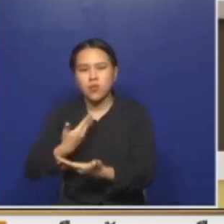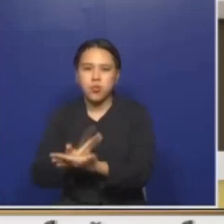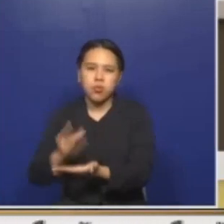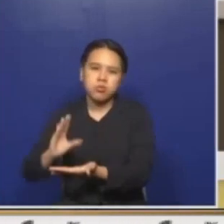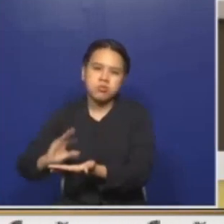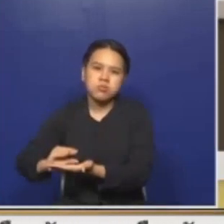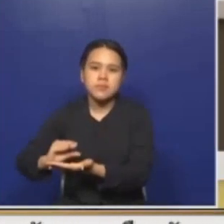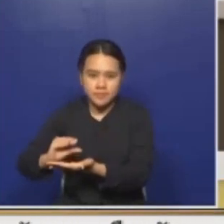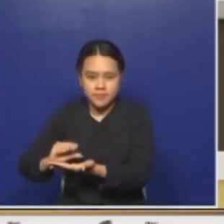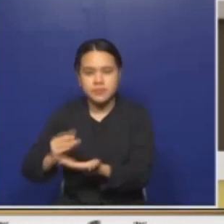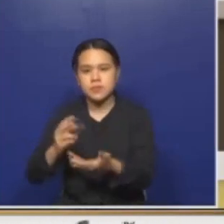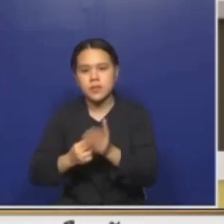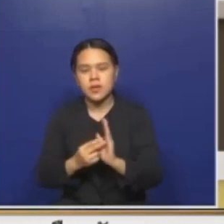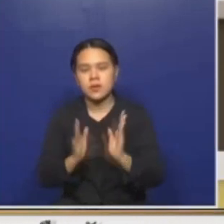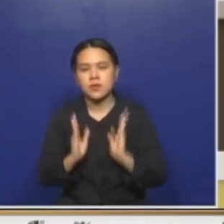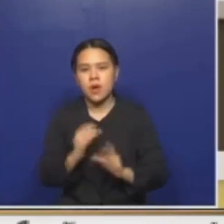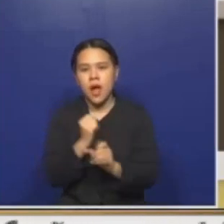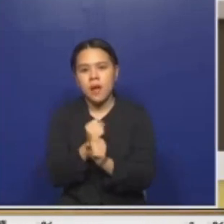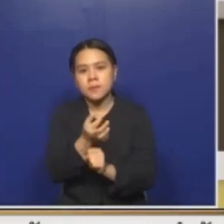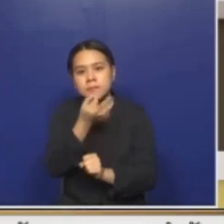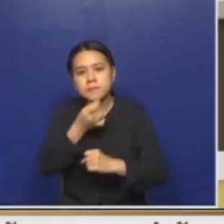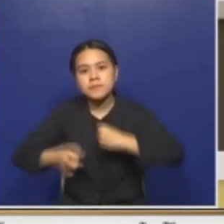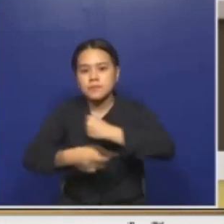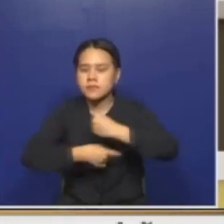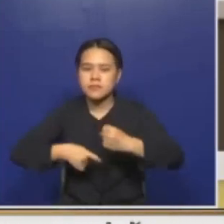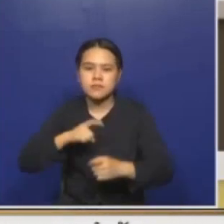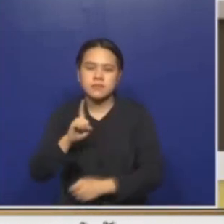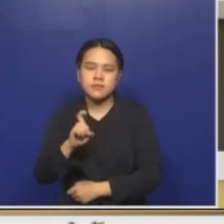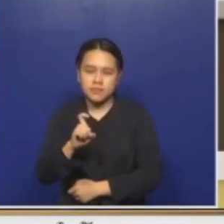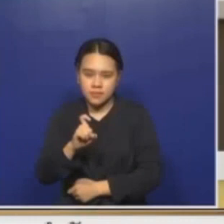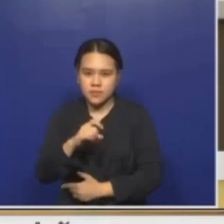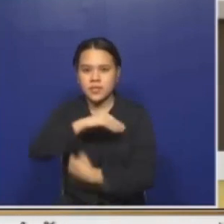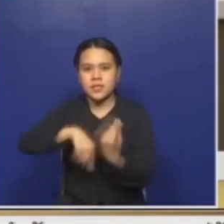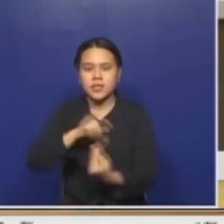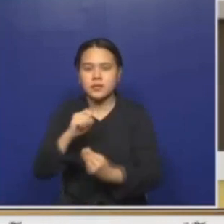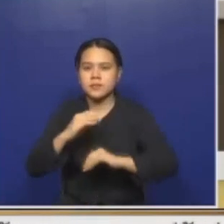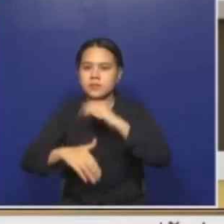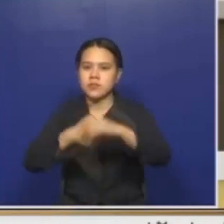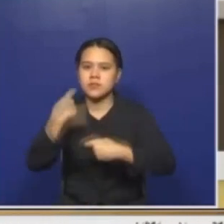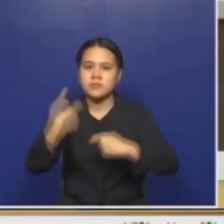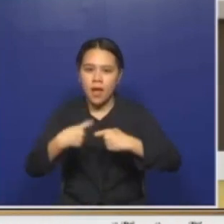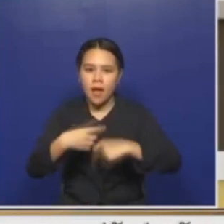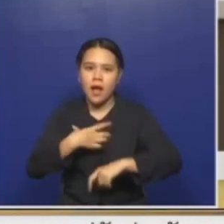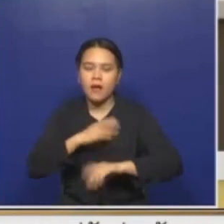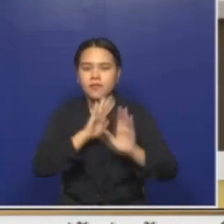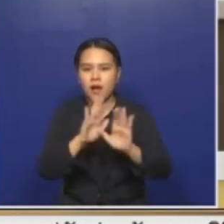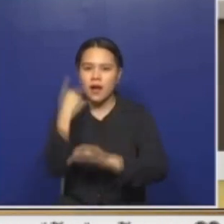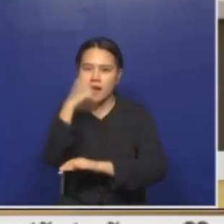ายซื้อของฉะนั้นการกระตุ้นเศรษฐกิจก็ค่อนข้างที่จะเดินไปข้างหน้าไม่ได้ก็ขอฝากไปยังผู้มีอำนาจทั้ง2